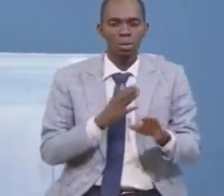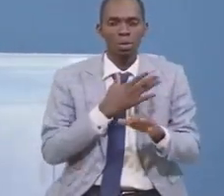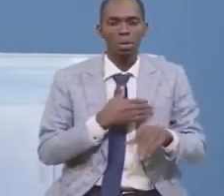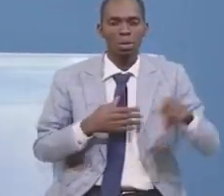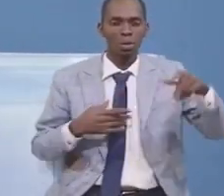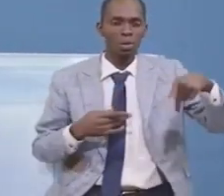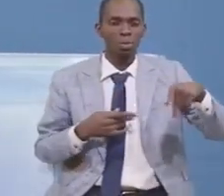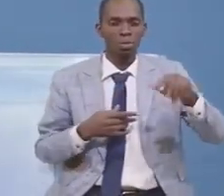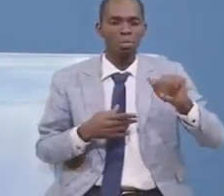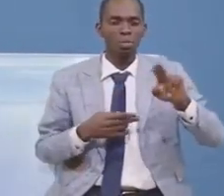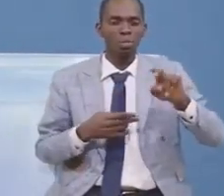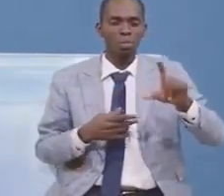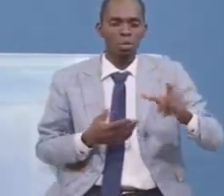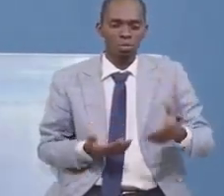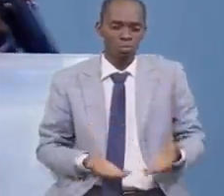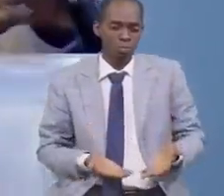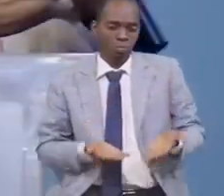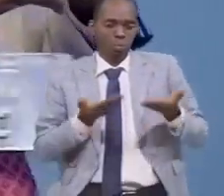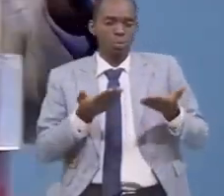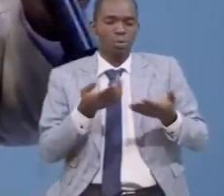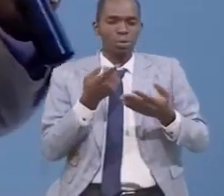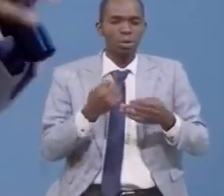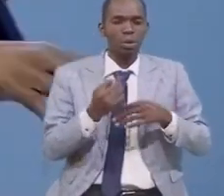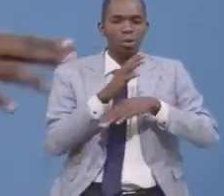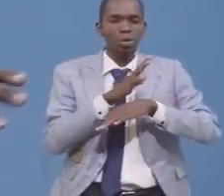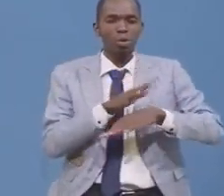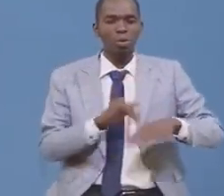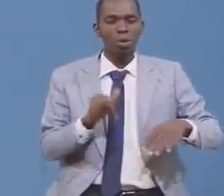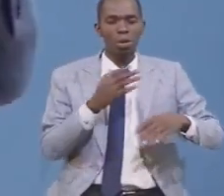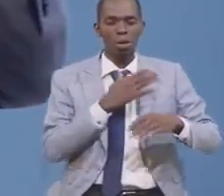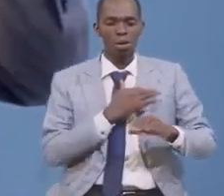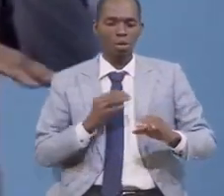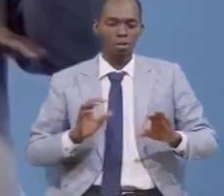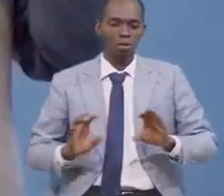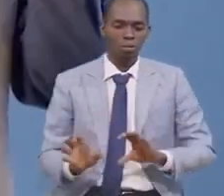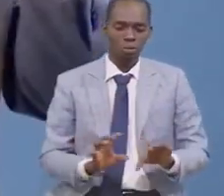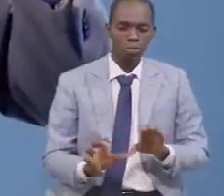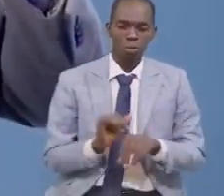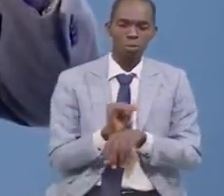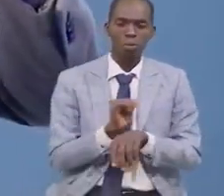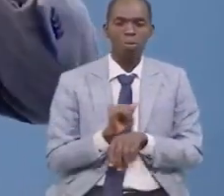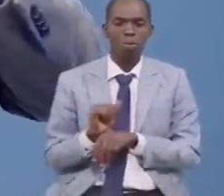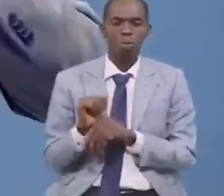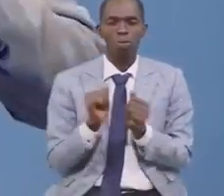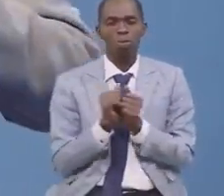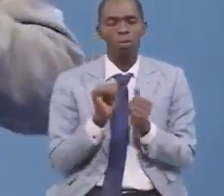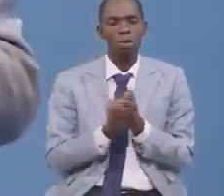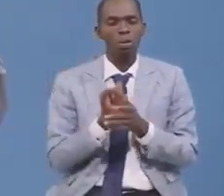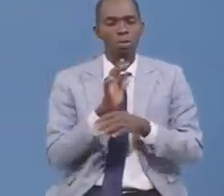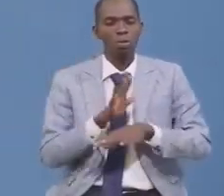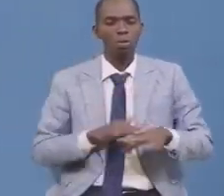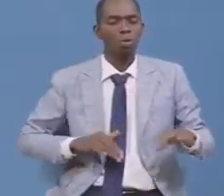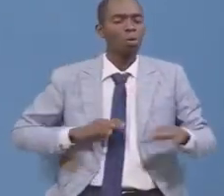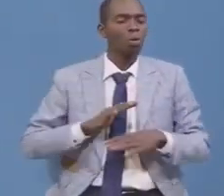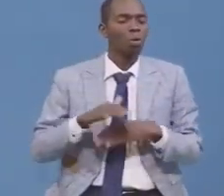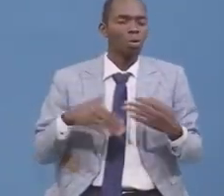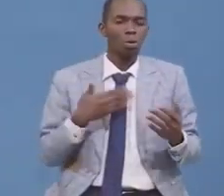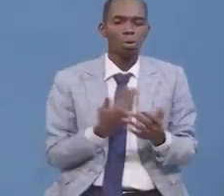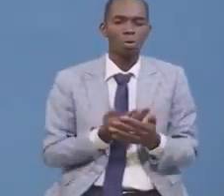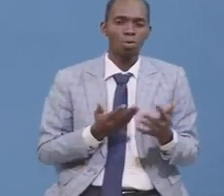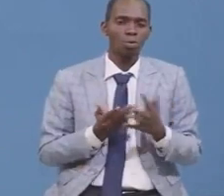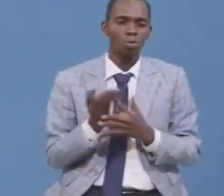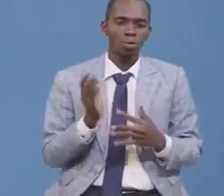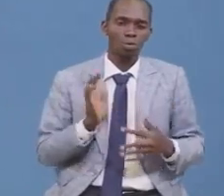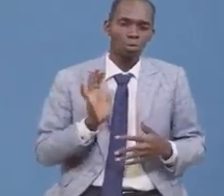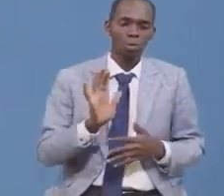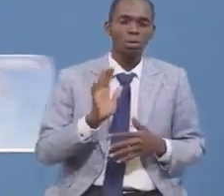elevated that call, exalted that call, and engaged in that call all of his life. అపొస్తలుడైన పౌలు తన జీవితంలో ఆ